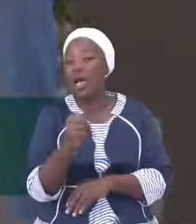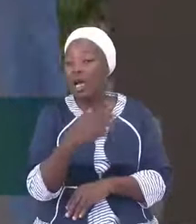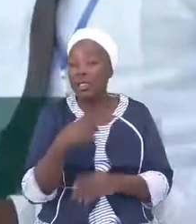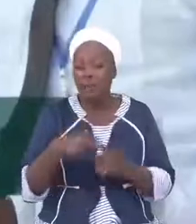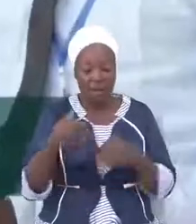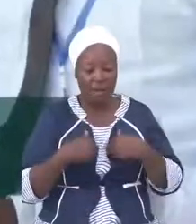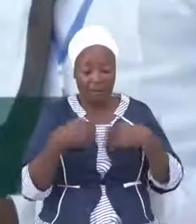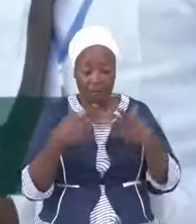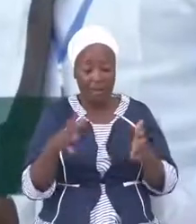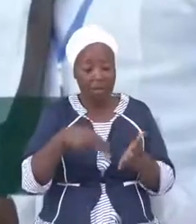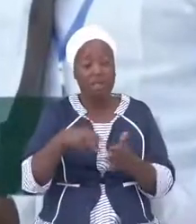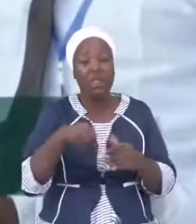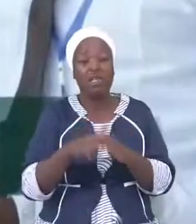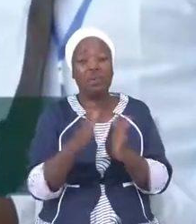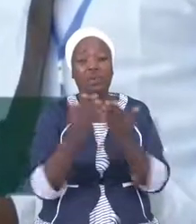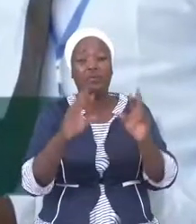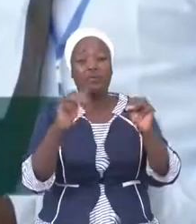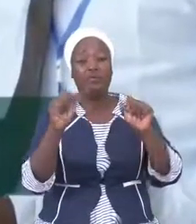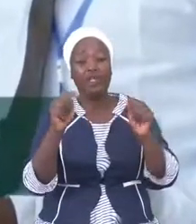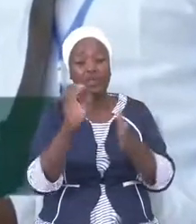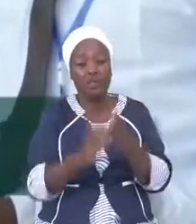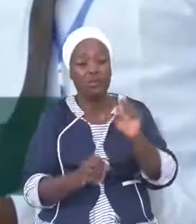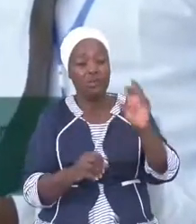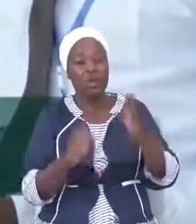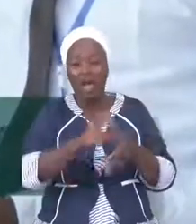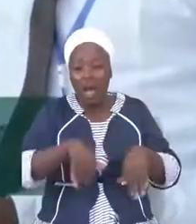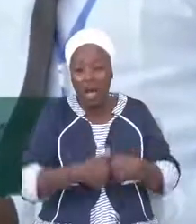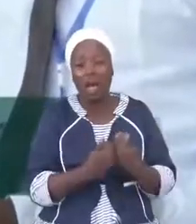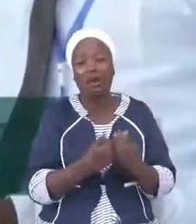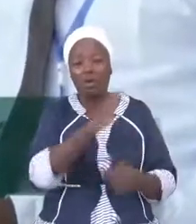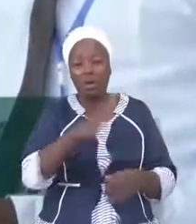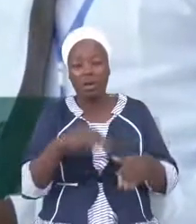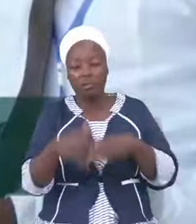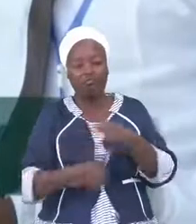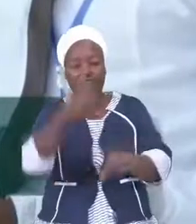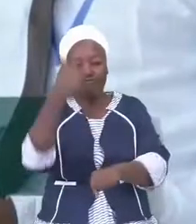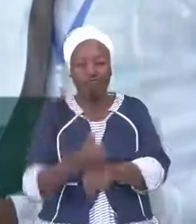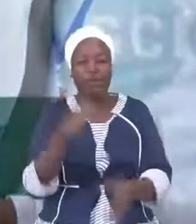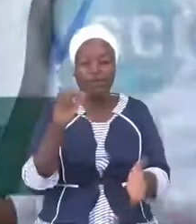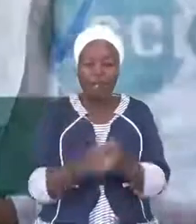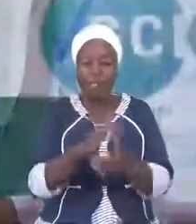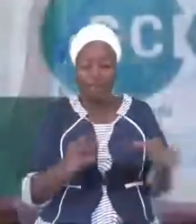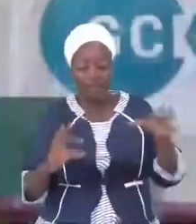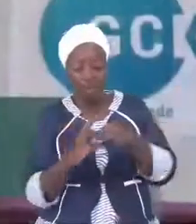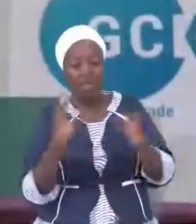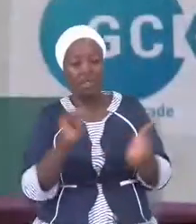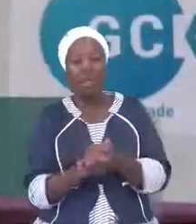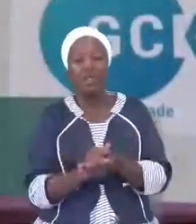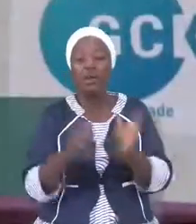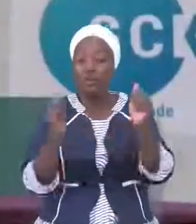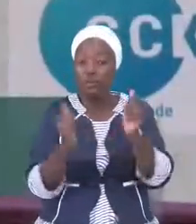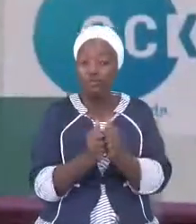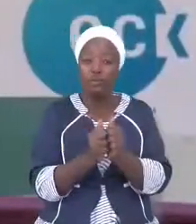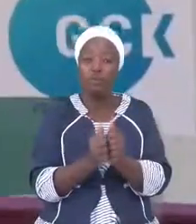3 jours et 3 nuits. Nous avons déjà lu Matthieu 12, comment Christ a réaffirmé cela et